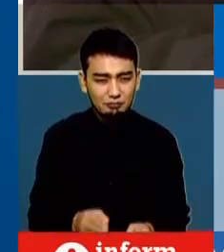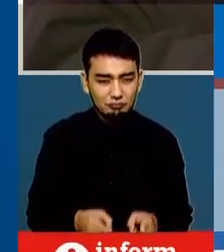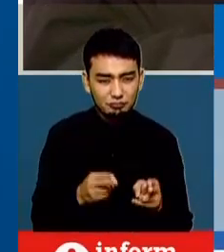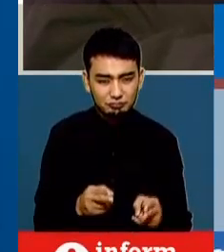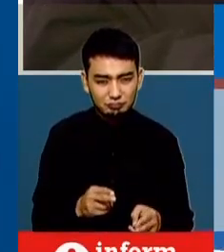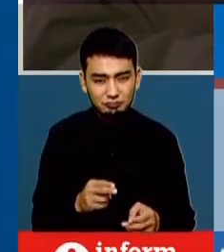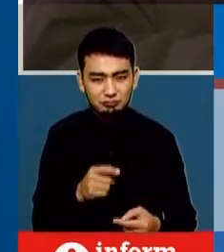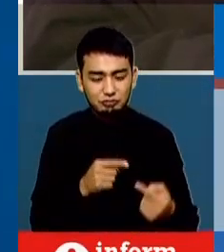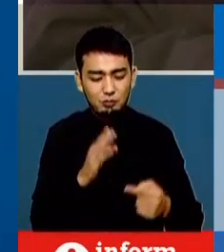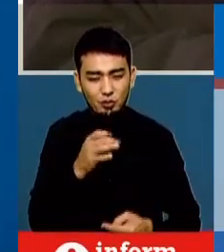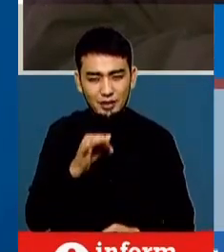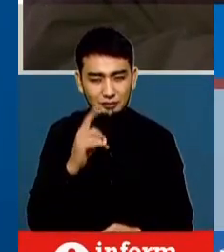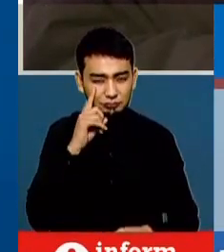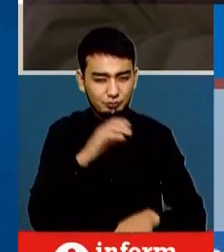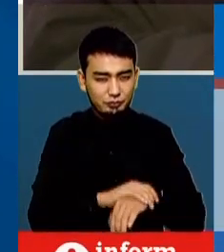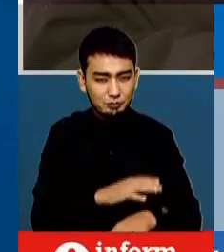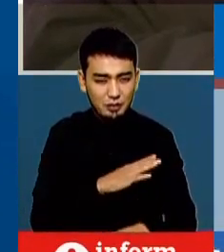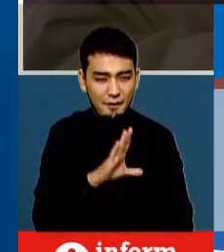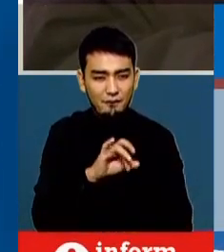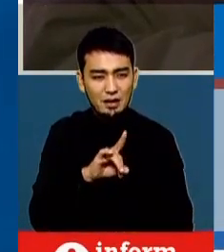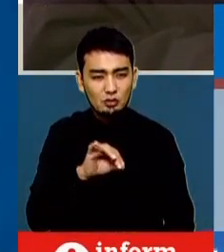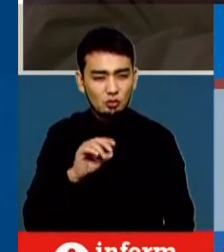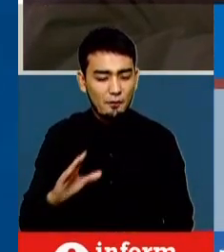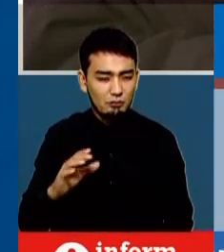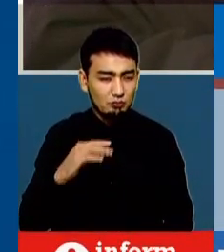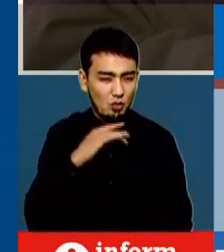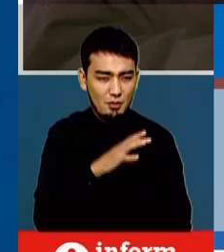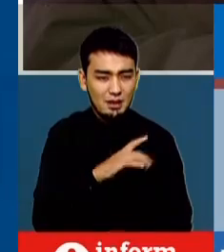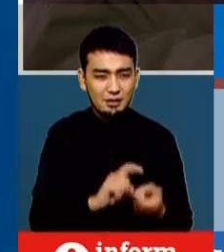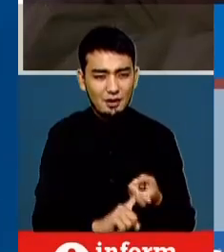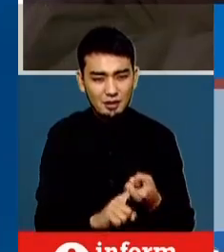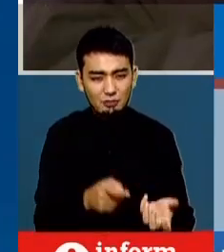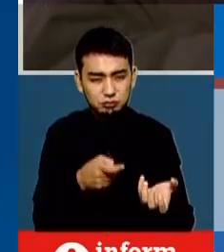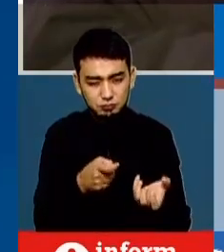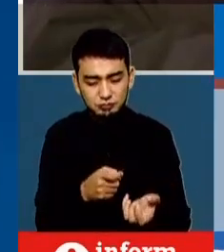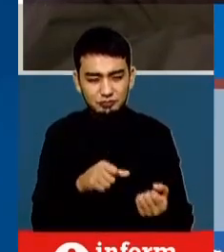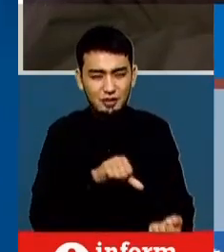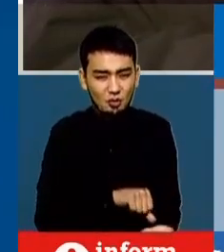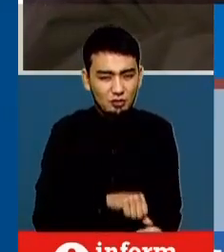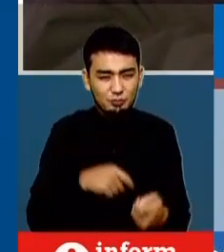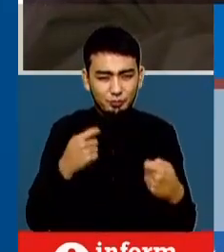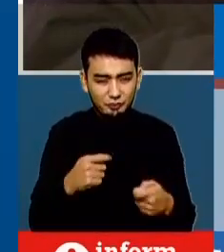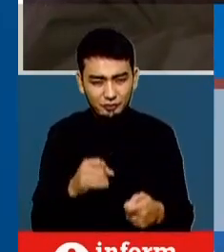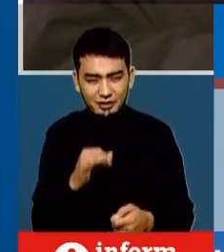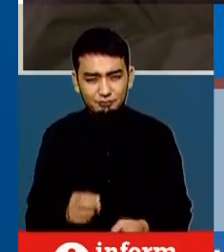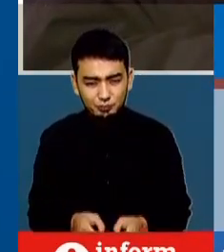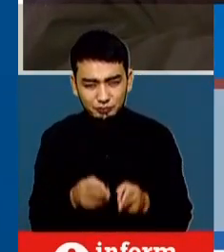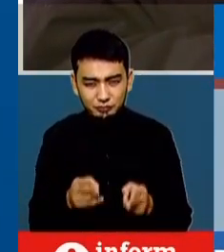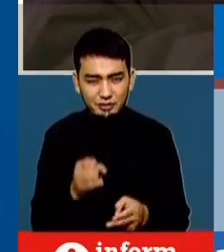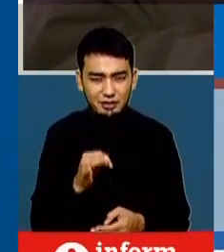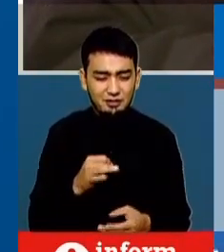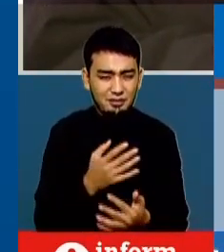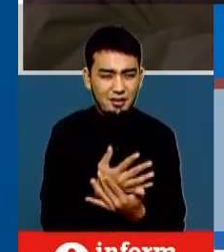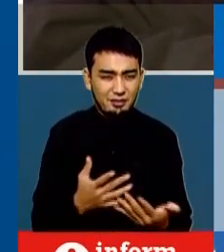Касым-Жомарт Токаев заметил, что нарастают вызовы, связанные с торговлей оружием и наркотиками, терроризмом, экстремизмом и